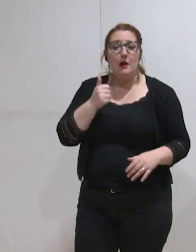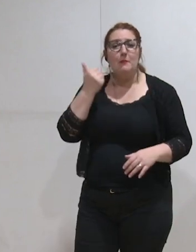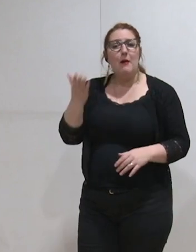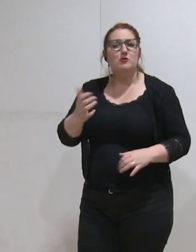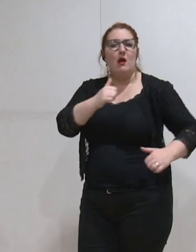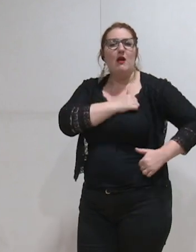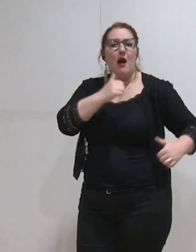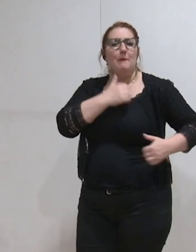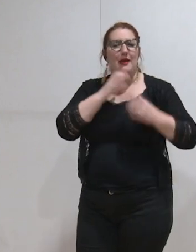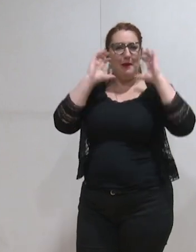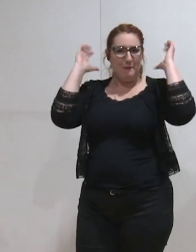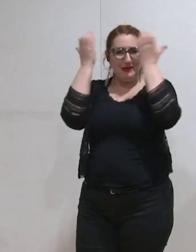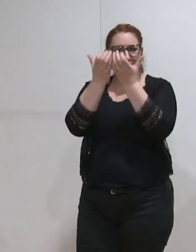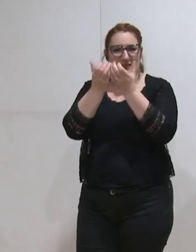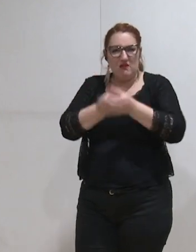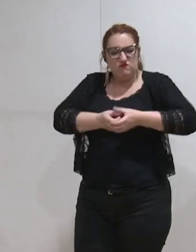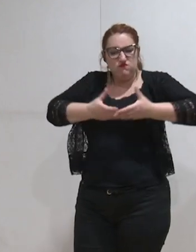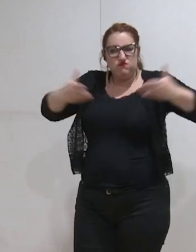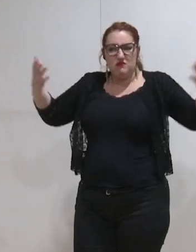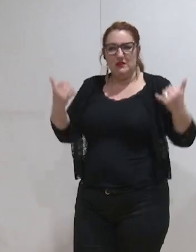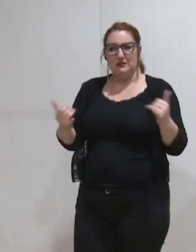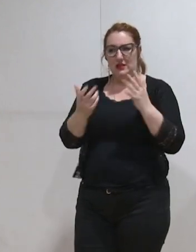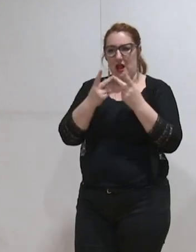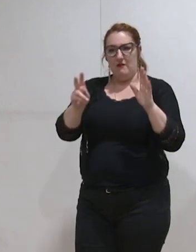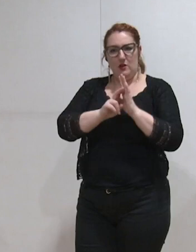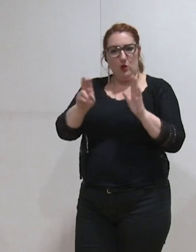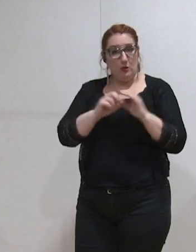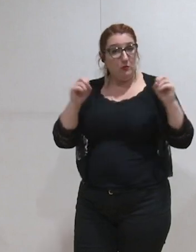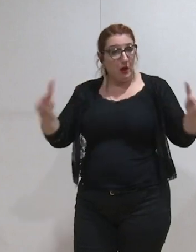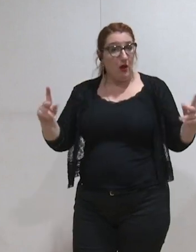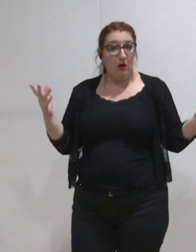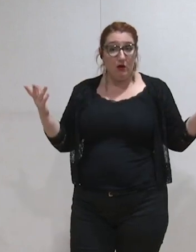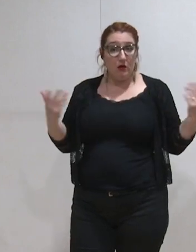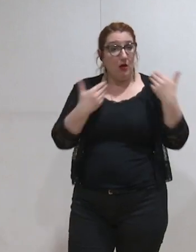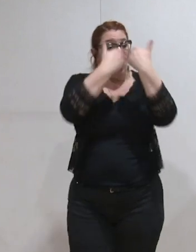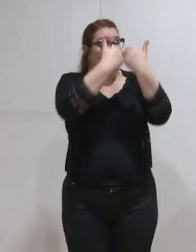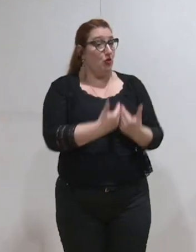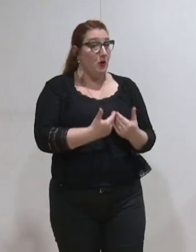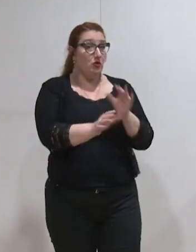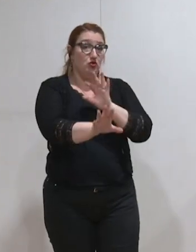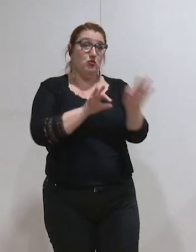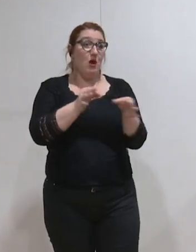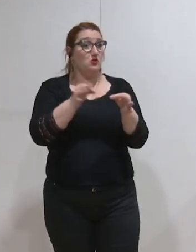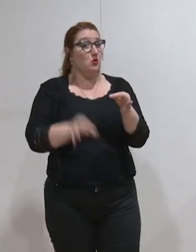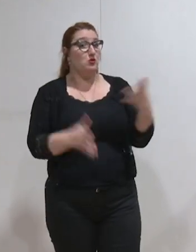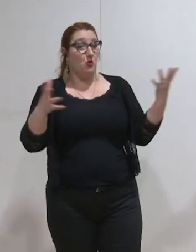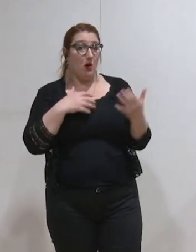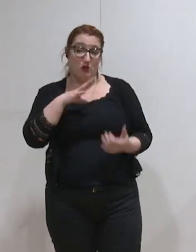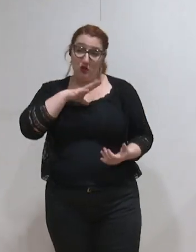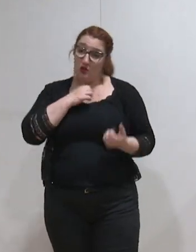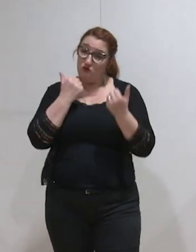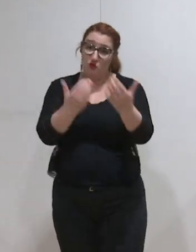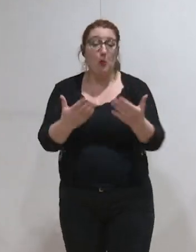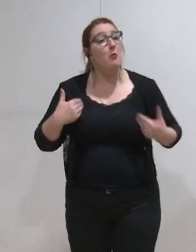cette ville de Grenoble d'accord bon alors donc ça c'est des choix ça c'est des vous nous demandez des choix il y en a des choix et je vous en propose